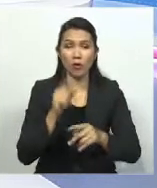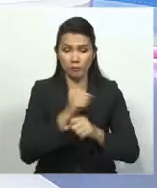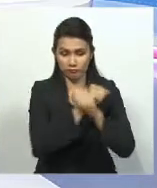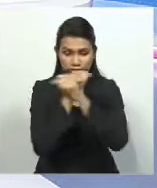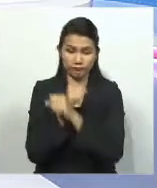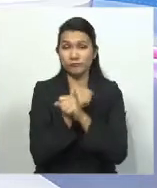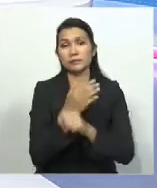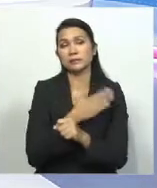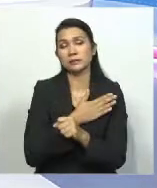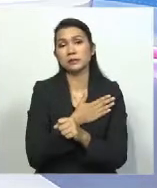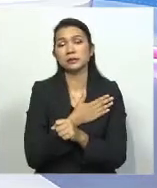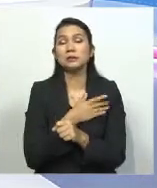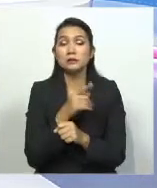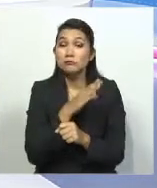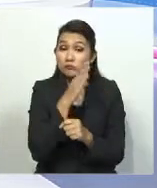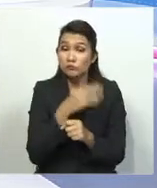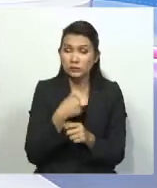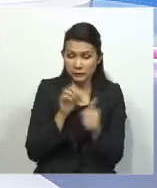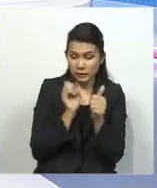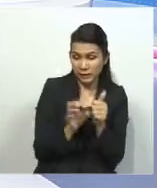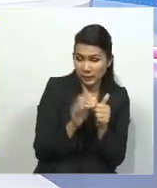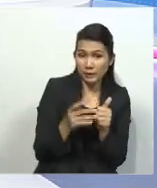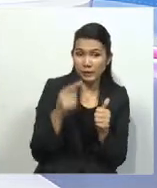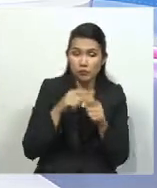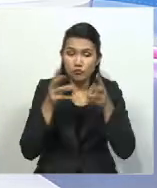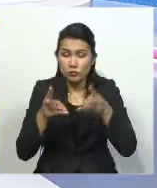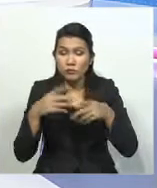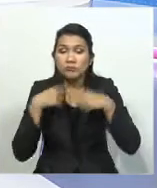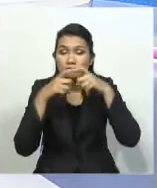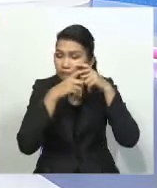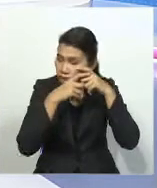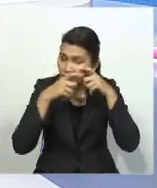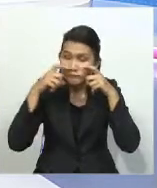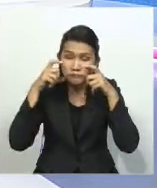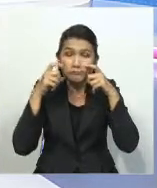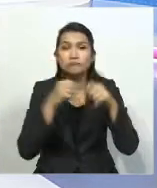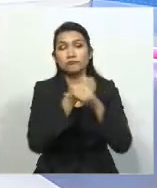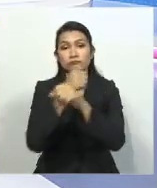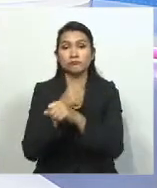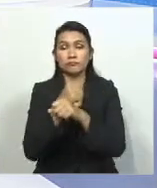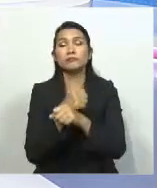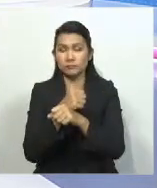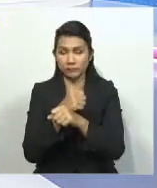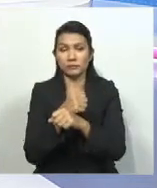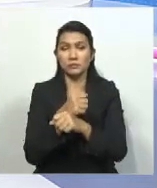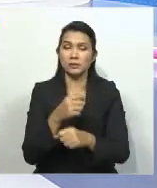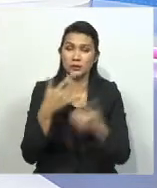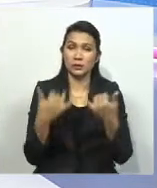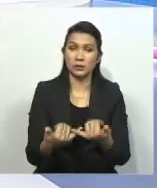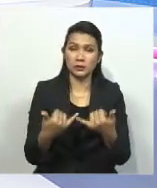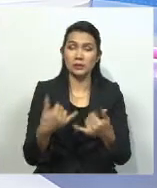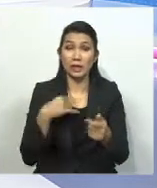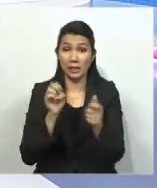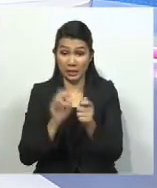ป้องกันตนเองออกมานะครับในการที่จะแนะนำเรื่องของการสวมหน้ากากป้องกันฝุ่นหรือว่าหน้ากากอนามัยนะครับแล้วก็ตอน